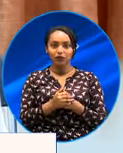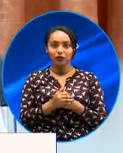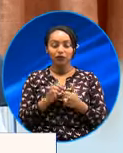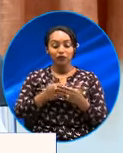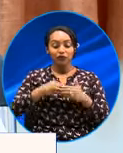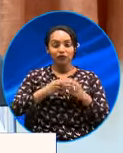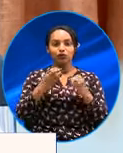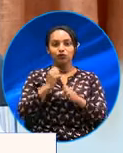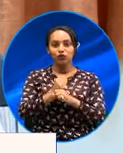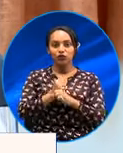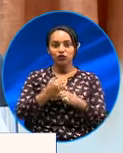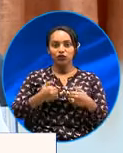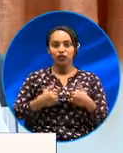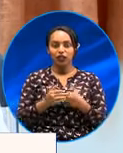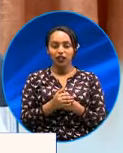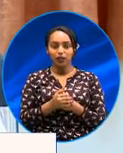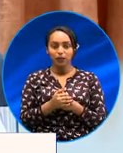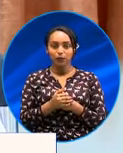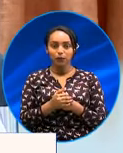ጉበት ብዙ ስራዎችን ይሰራል።